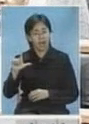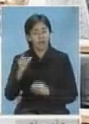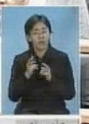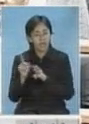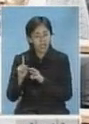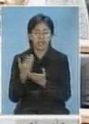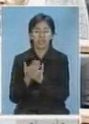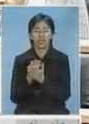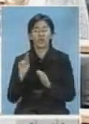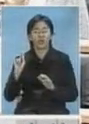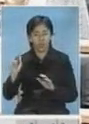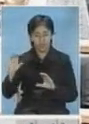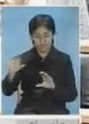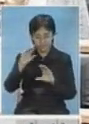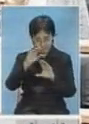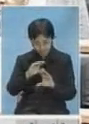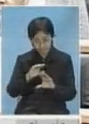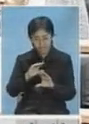ได้มาคือต้องกู้ครับ